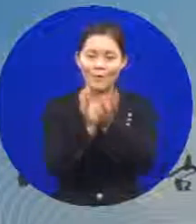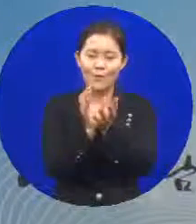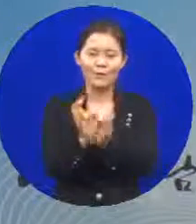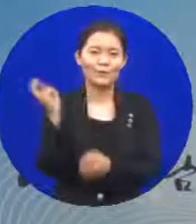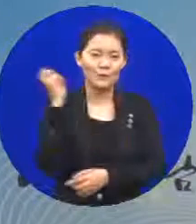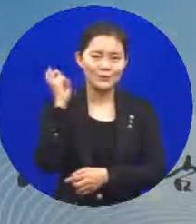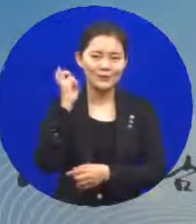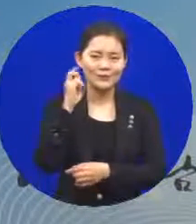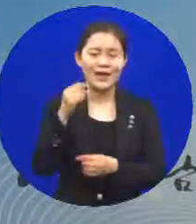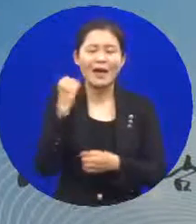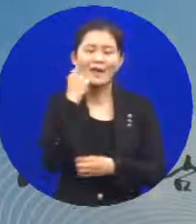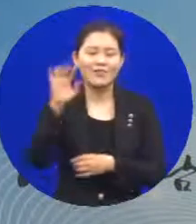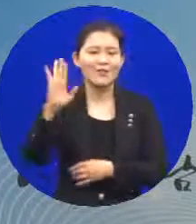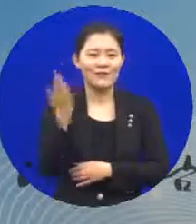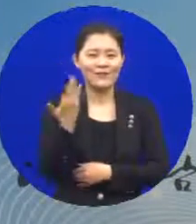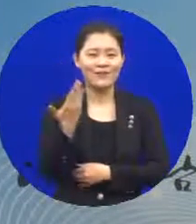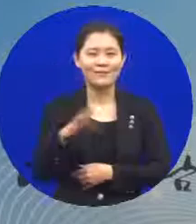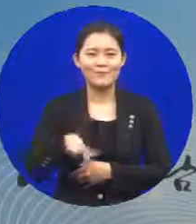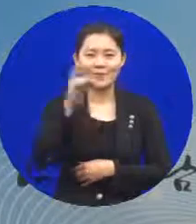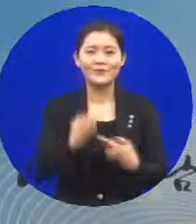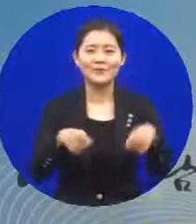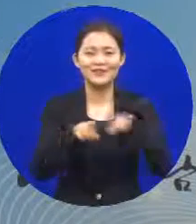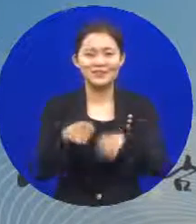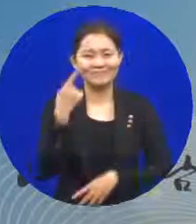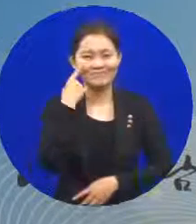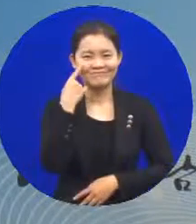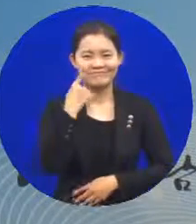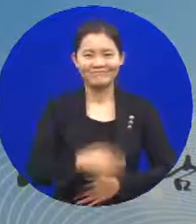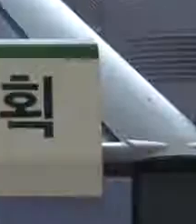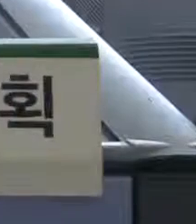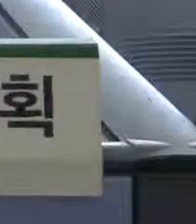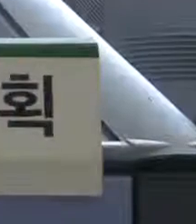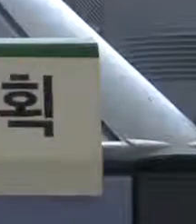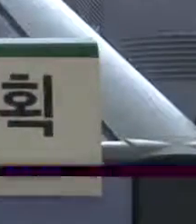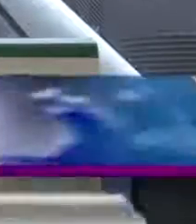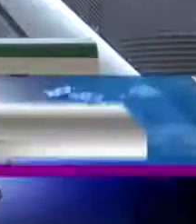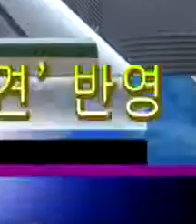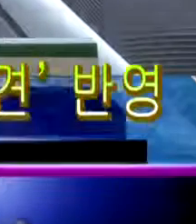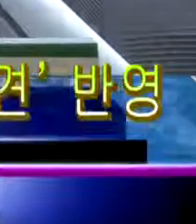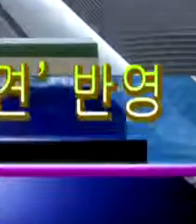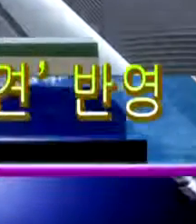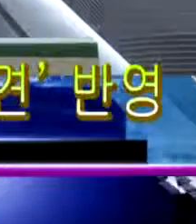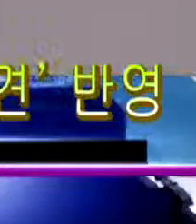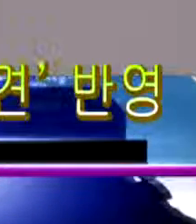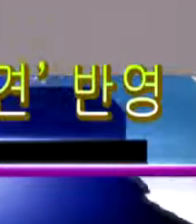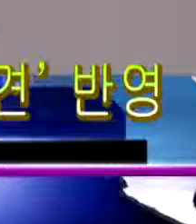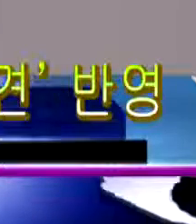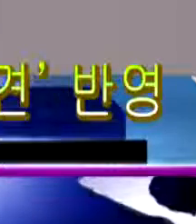좋은 소식이 많은 한 달 되시기 바랍니다. 먼저 주요 뉴스 함께 보시죠. 용인시가